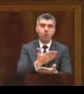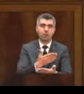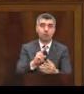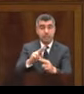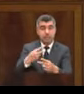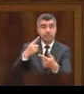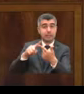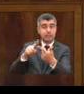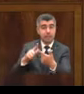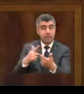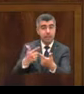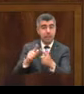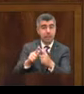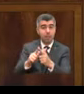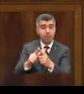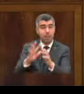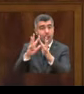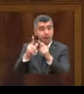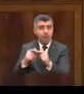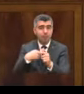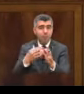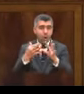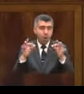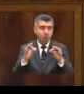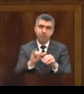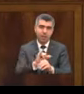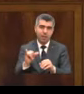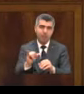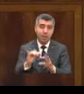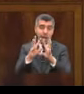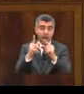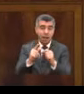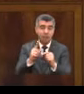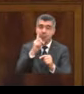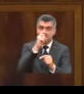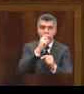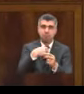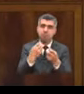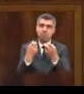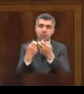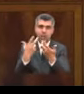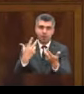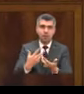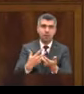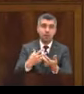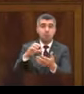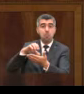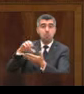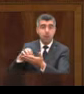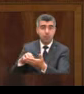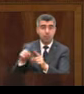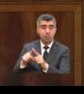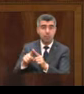الثاني لأن هذه الأرقام أنا ما بغيتش ندخل في التفاصيل ديالها، ولكنها أرقام مفزعة. نعطي مثلا أنه كاين دول اللي وصلت فيها